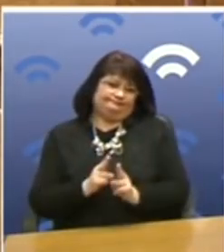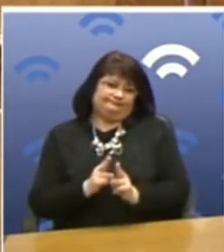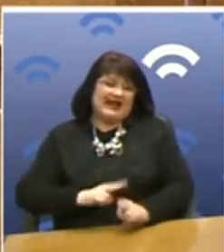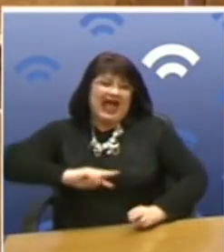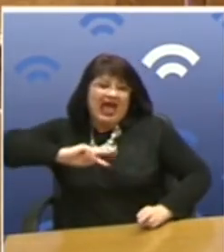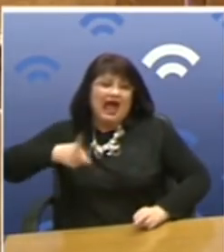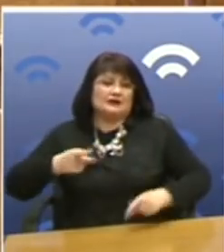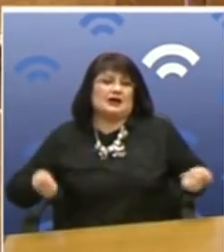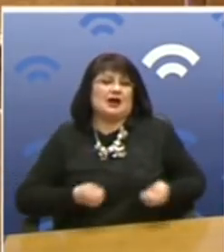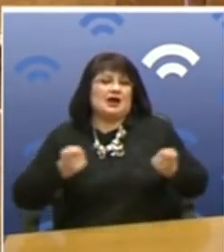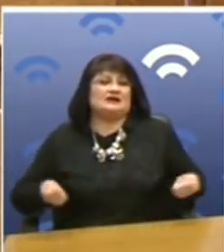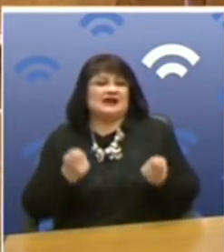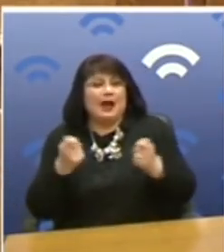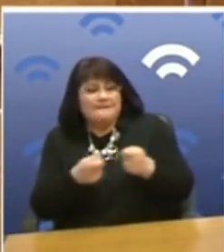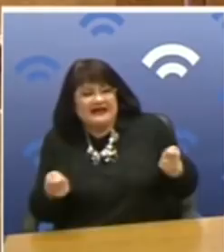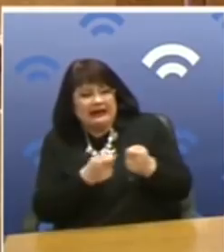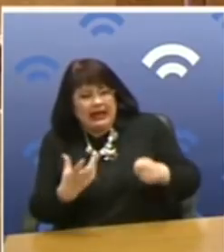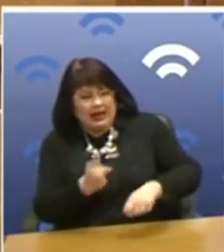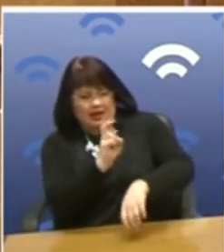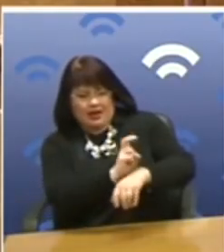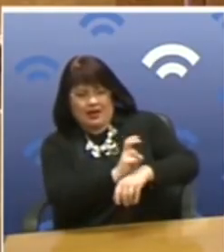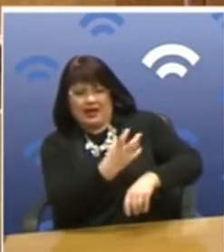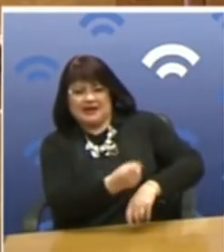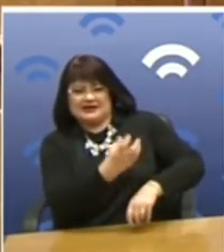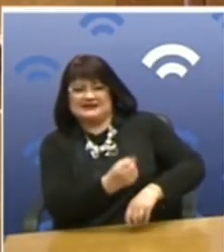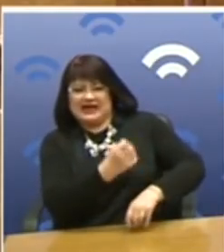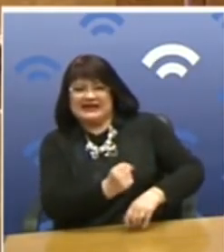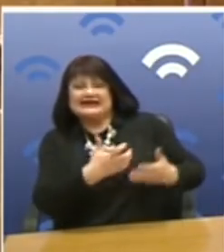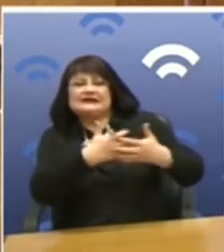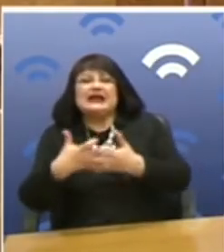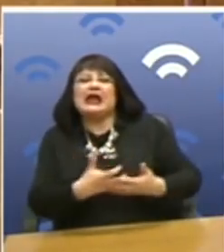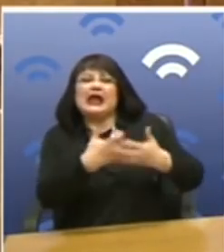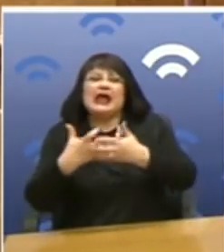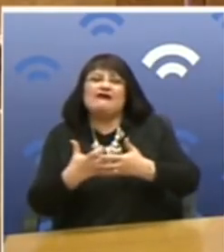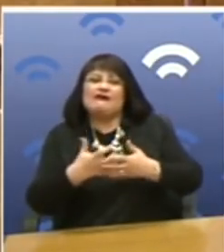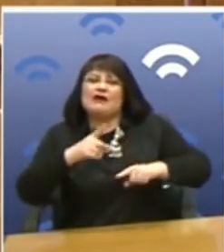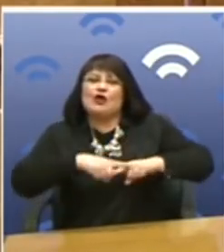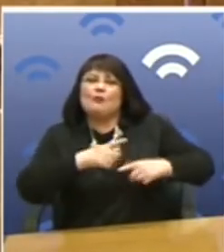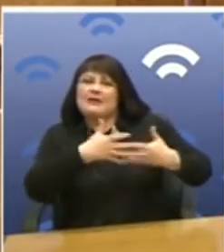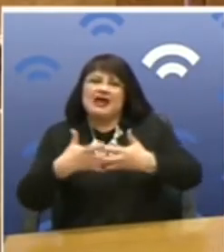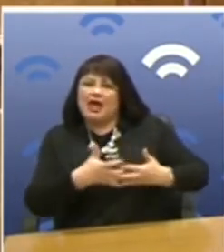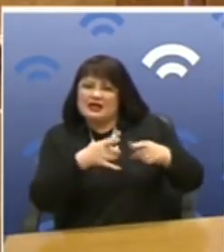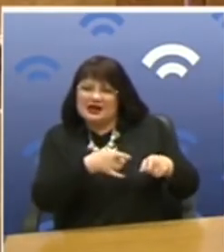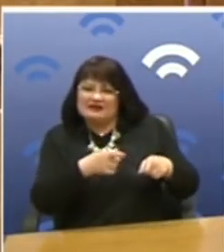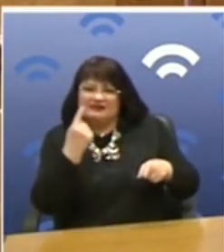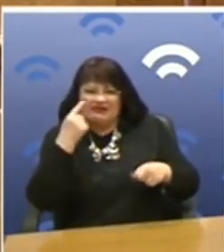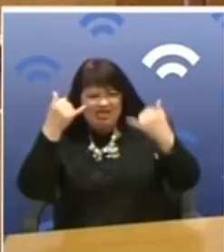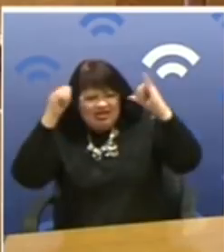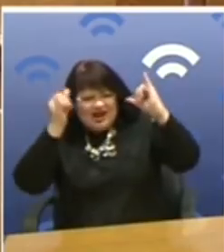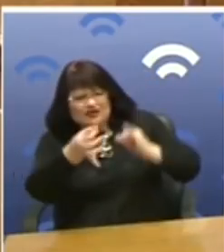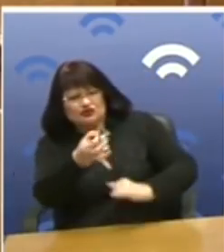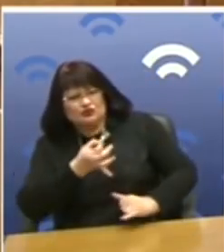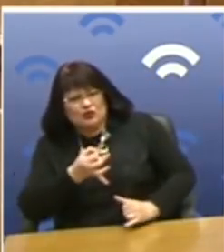αντεργατικό μέτρο είχατε στη φαρέτρα σας, εσείς και ο ΣΕΒ το δοκιμάσατε και έχετε το θράσος να μιλάτε για